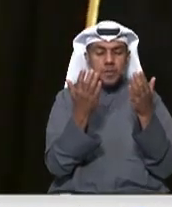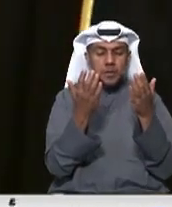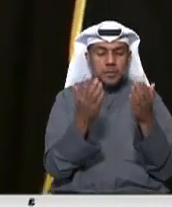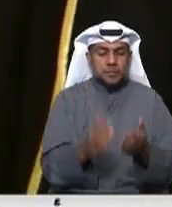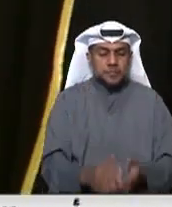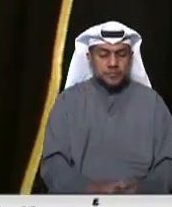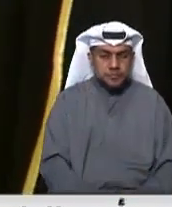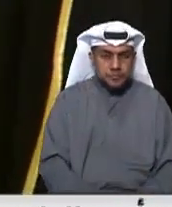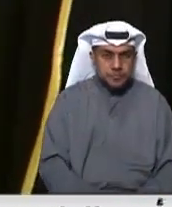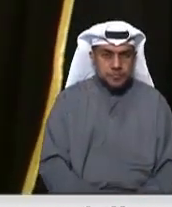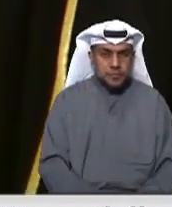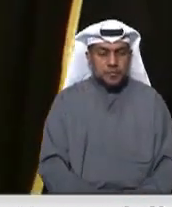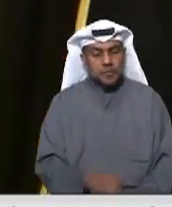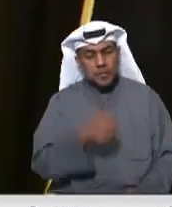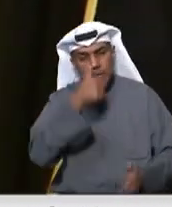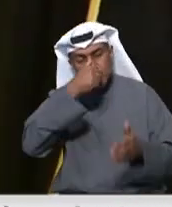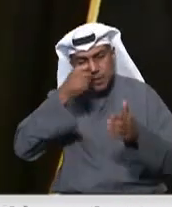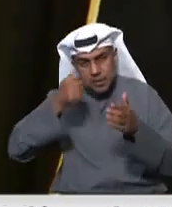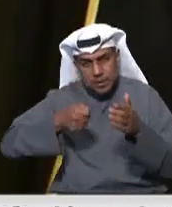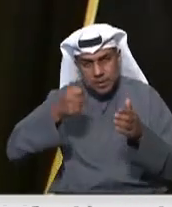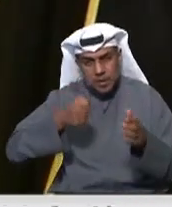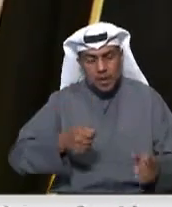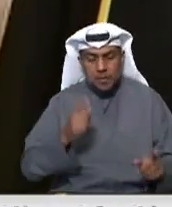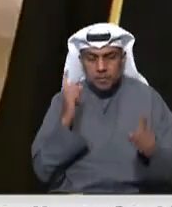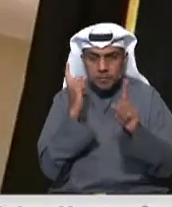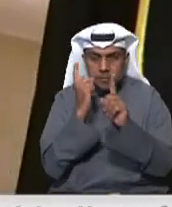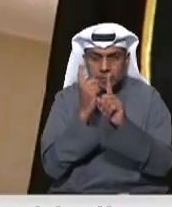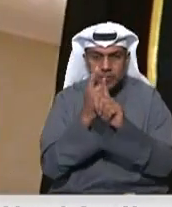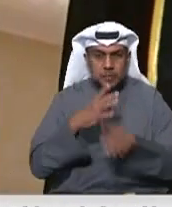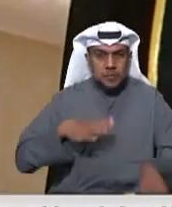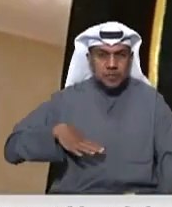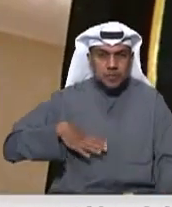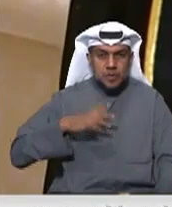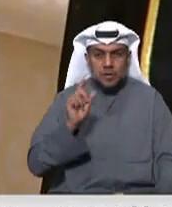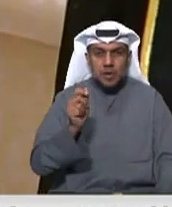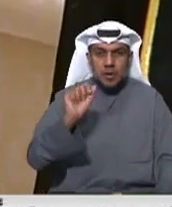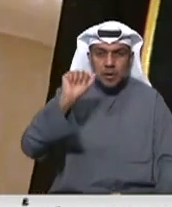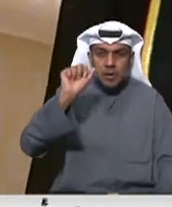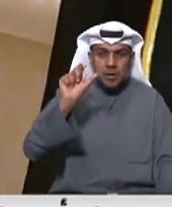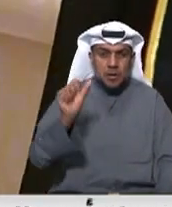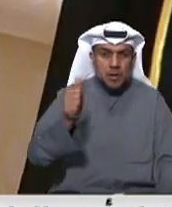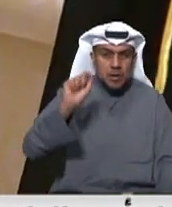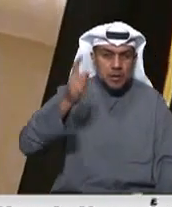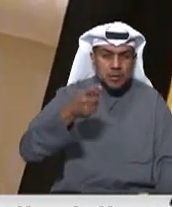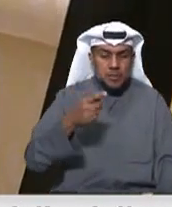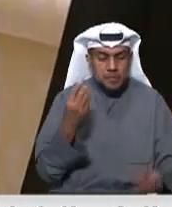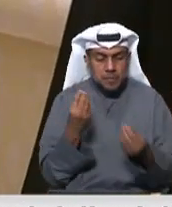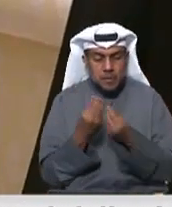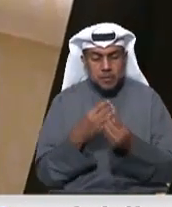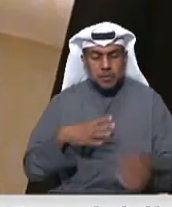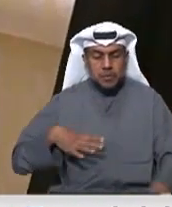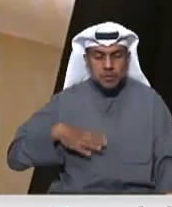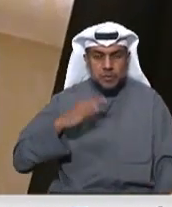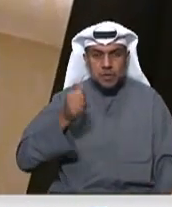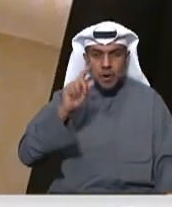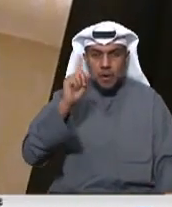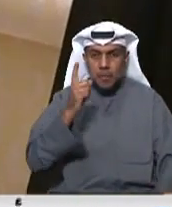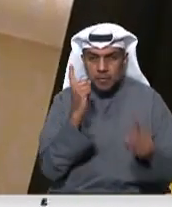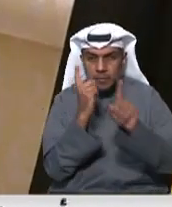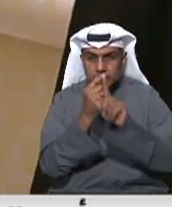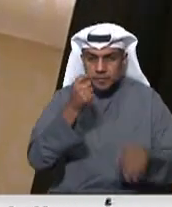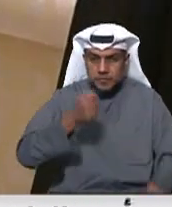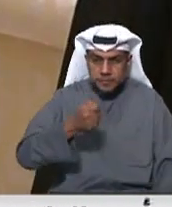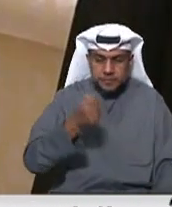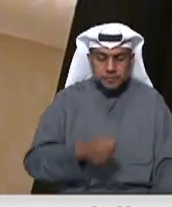مثوى كما قدم معالي التعازي الى سمو الشيخ ناصر محمد الاحمد الصباح وسمو الشيخ جابر